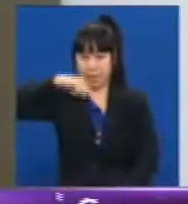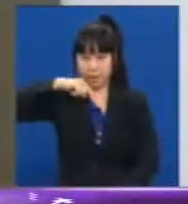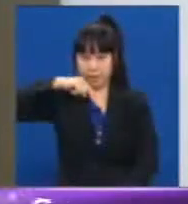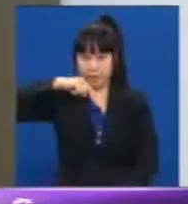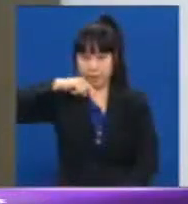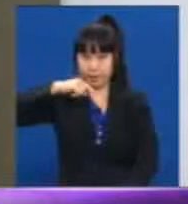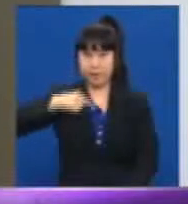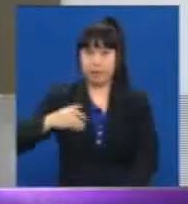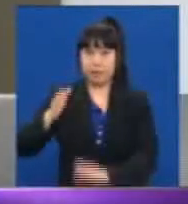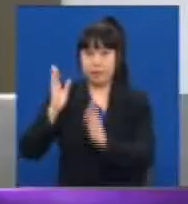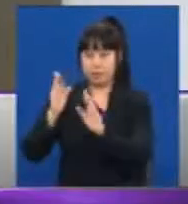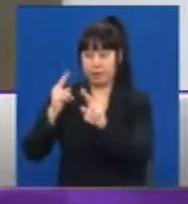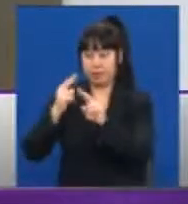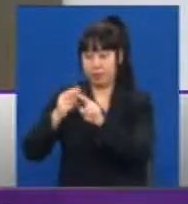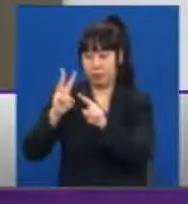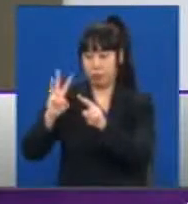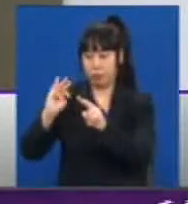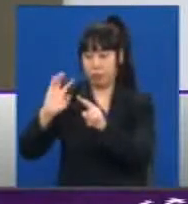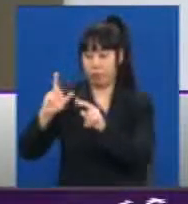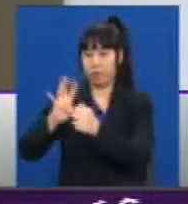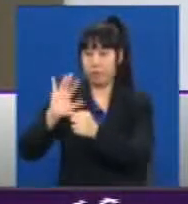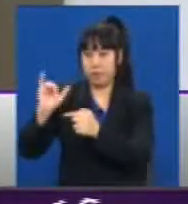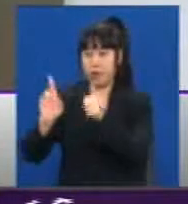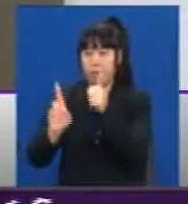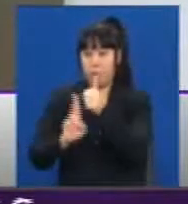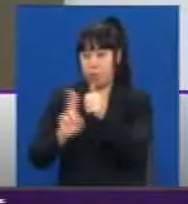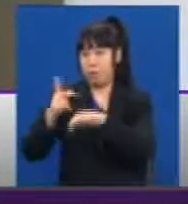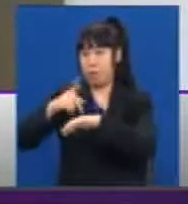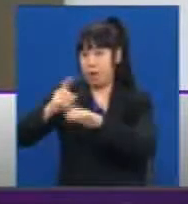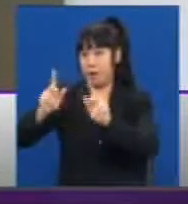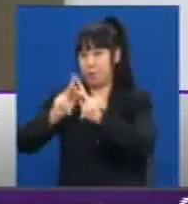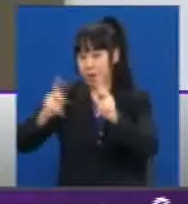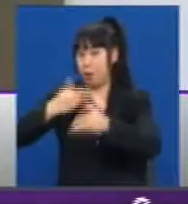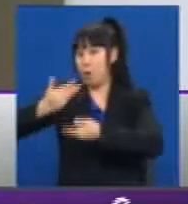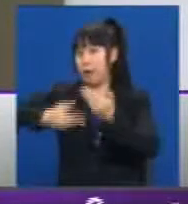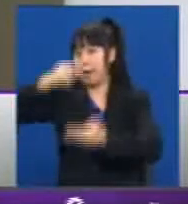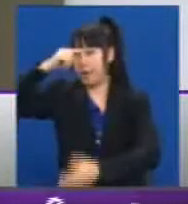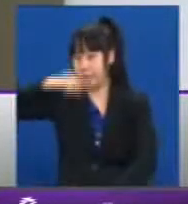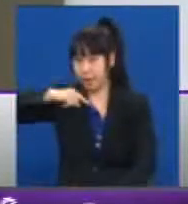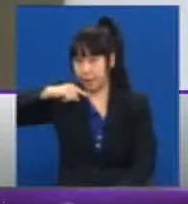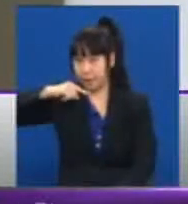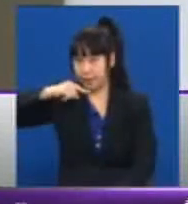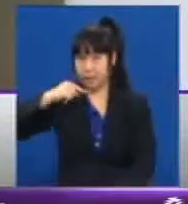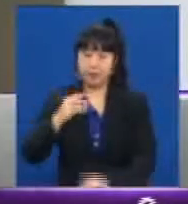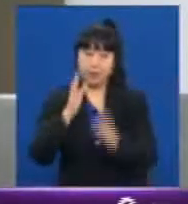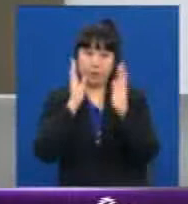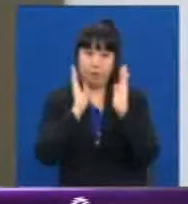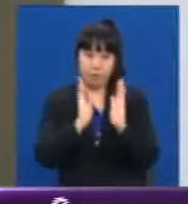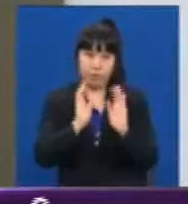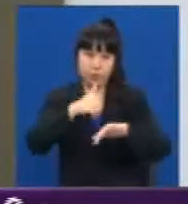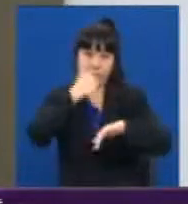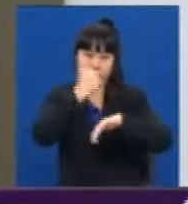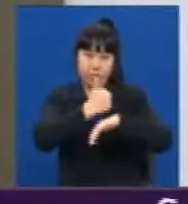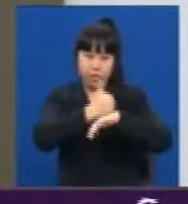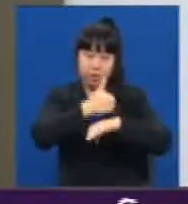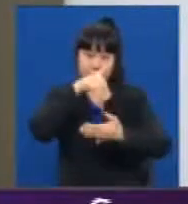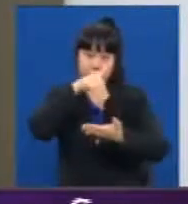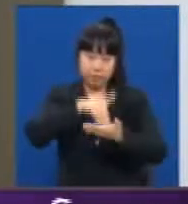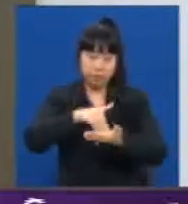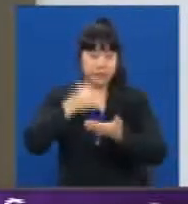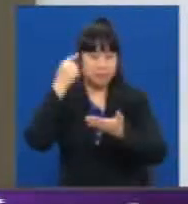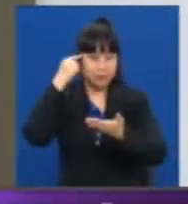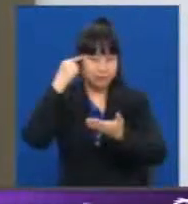นายวิชัยอัสสะลากรรองประธานกรรมการหอการค้าไทยและนายธนวัฒน์พลวิชัยพวกในการส่วน